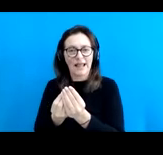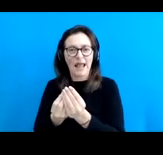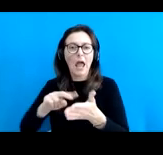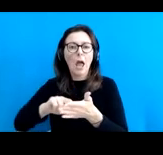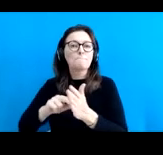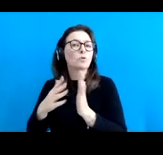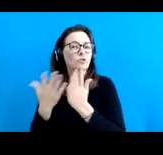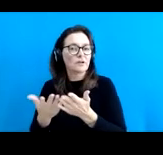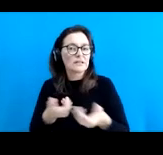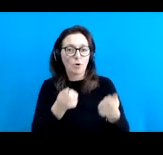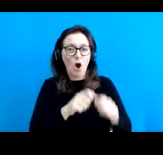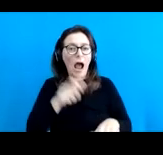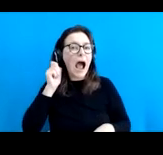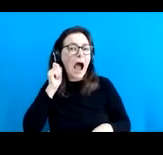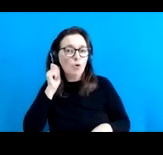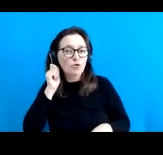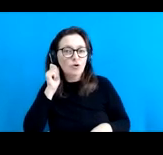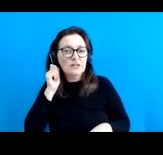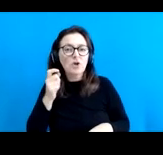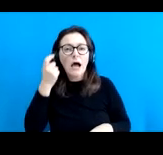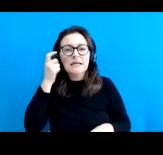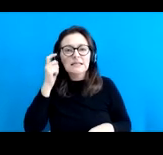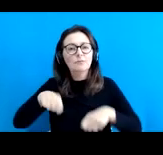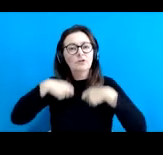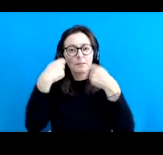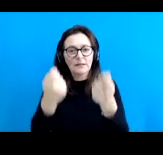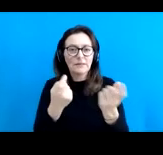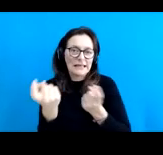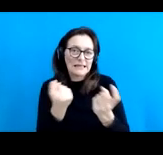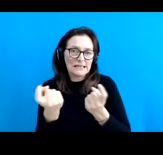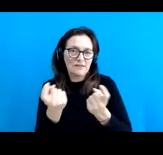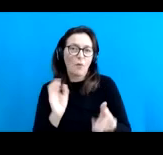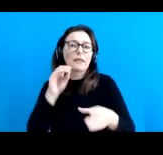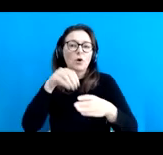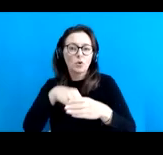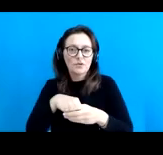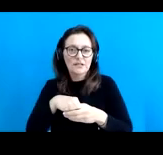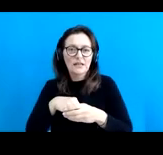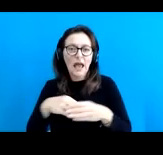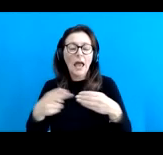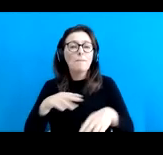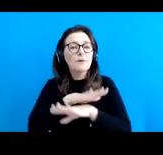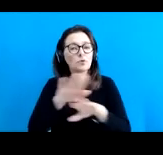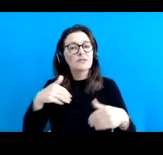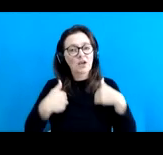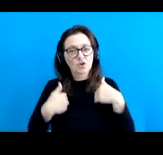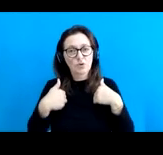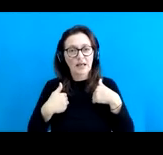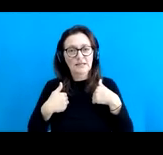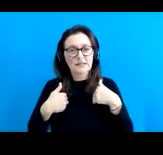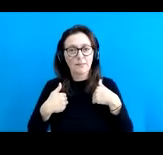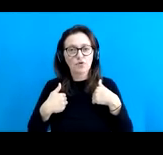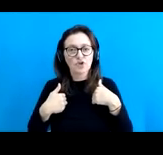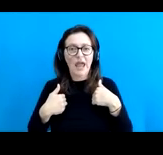avtorice z vso skrbnostjo namenile izzivom inkluzije pri vseživljenjskem učenju in izobraževanju odraslih s posebnimi